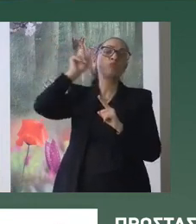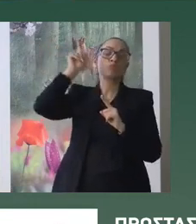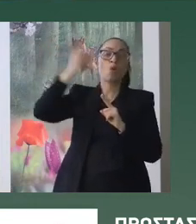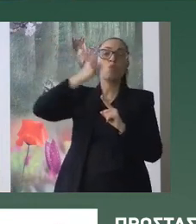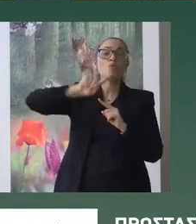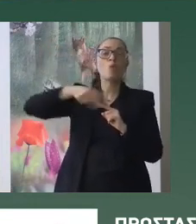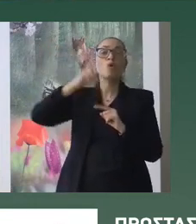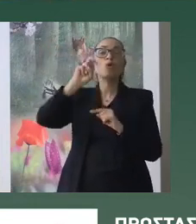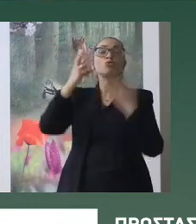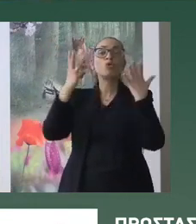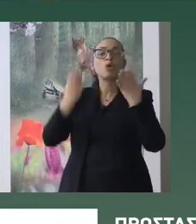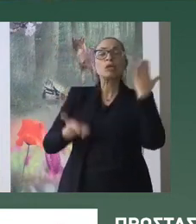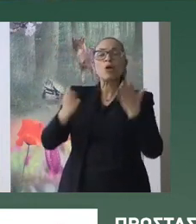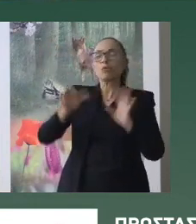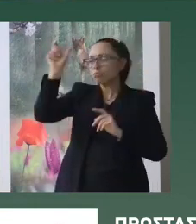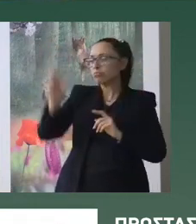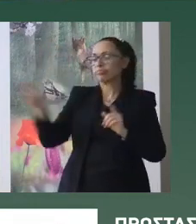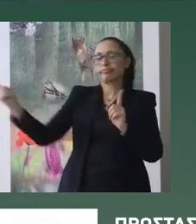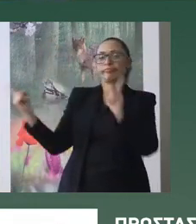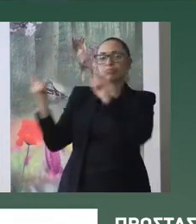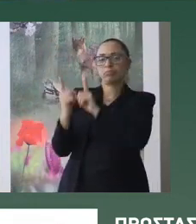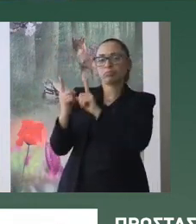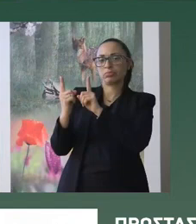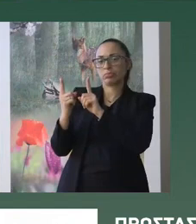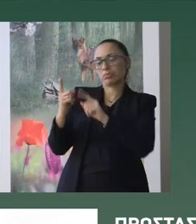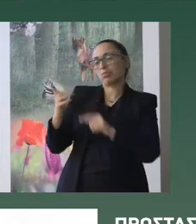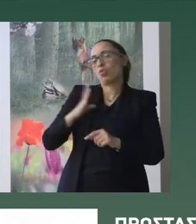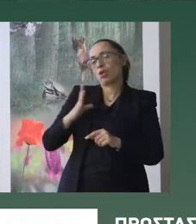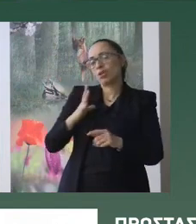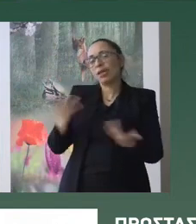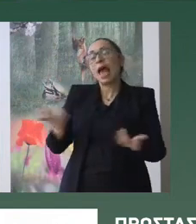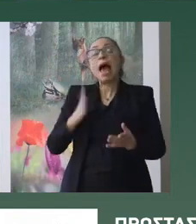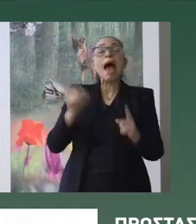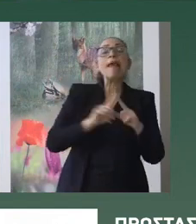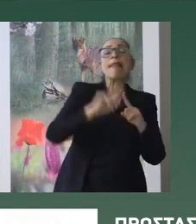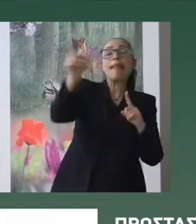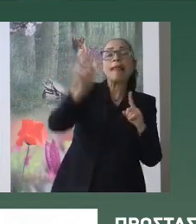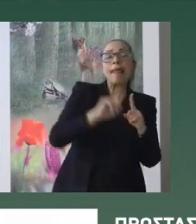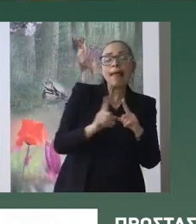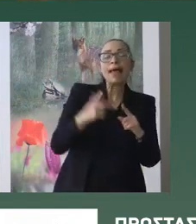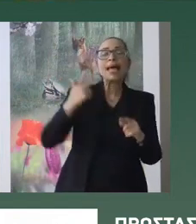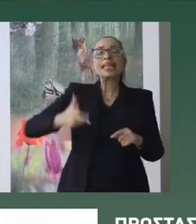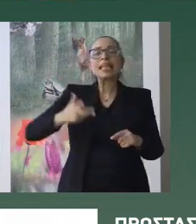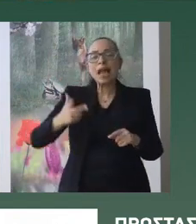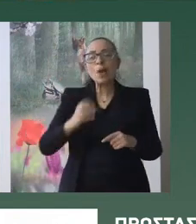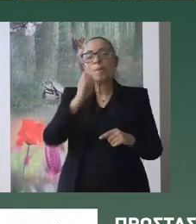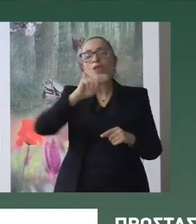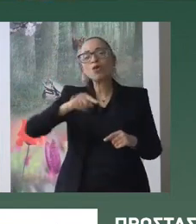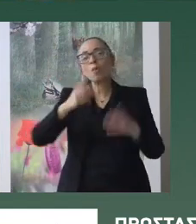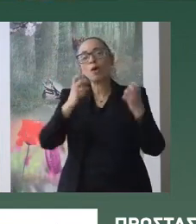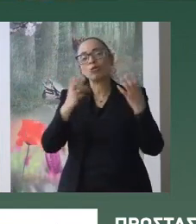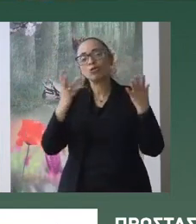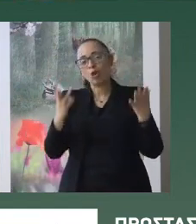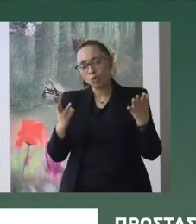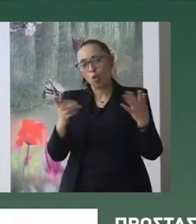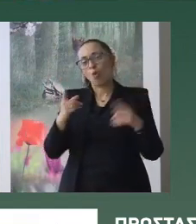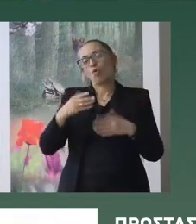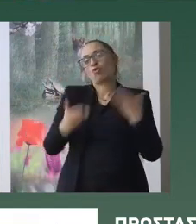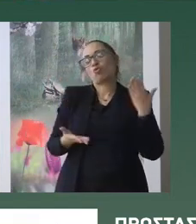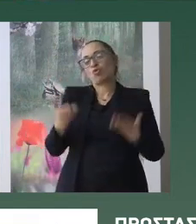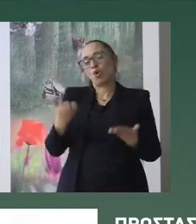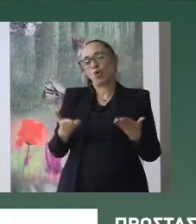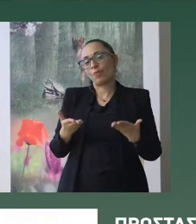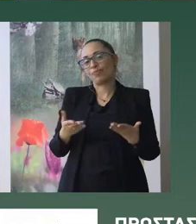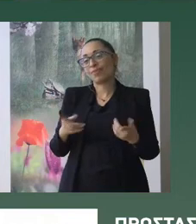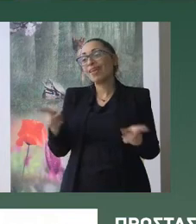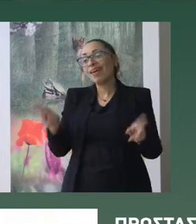που θα παντιστήκει σε κάθε πολίτη, αν πας με το τρένο, γι' αυτό είπα αναγκαστικά να το πω, είναι 0,28 τόνοι. Αλλά σε κάθε